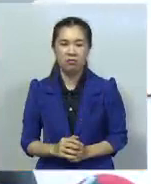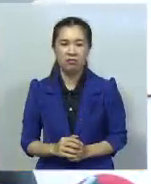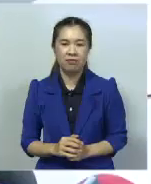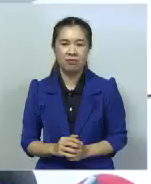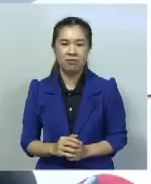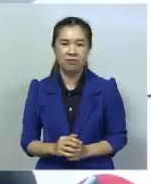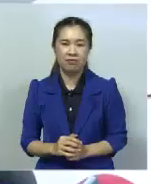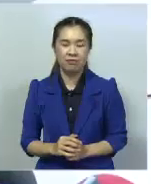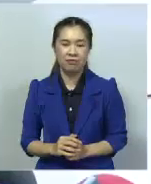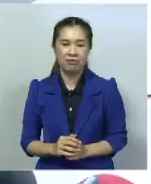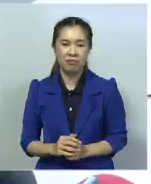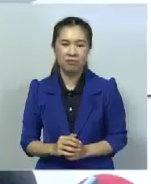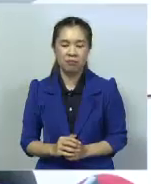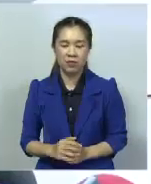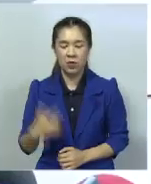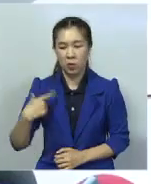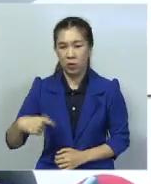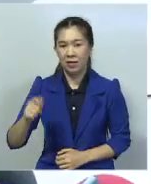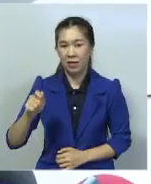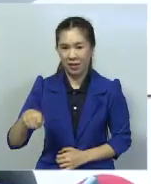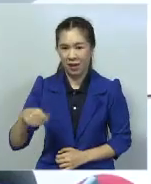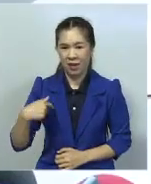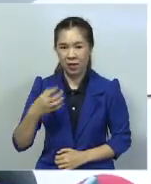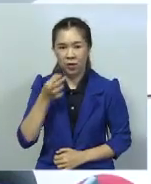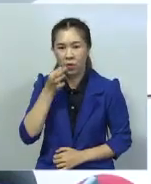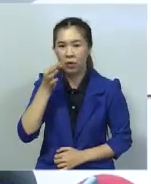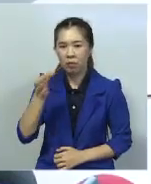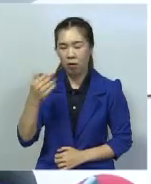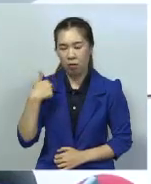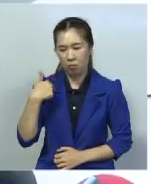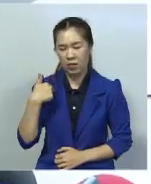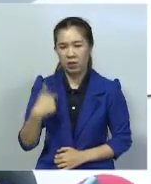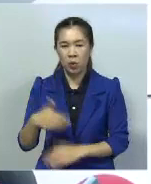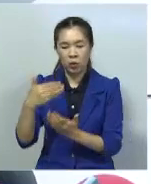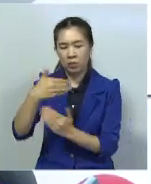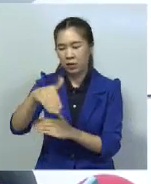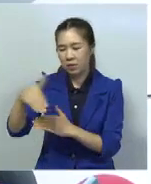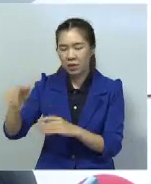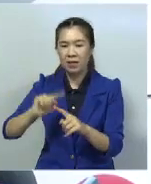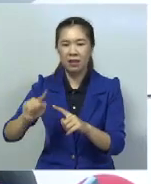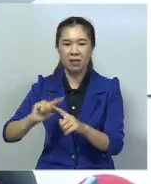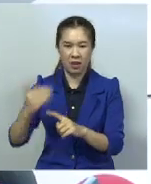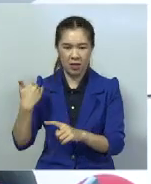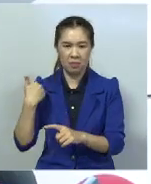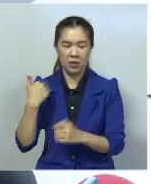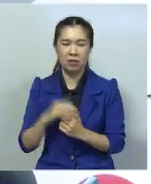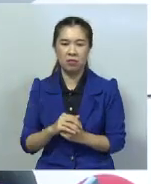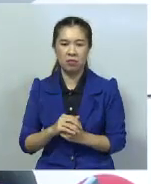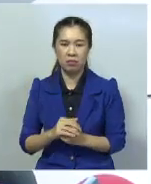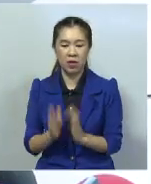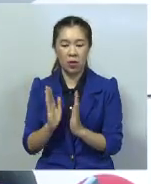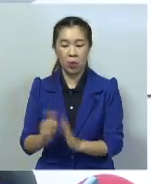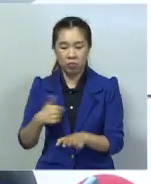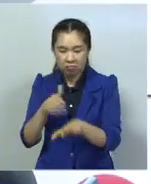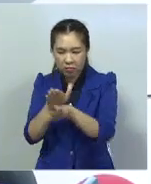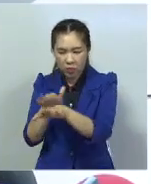ด้านนายรณรงค์แก้วเพชรทนายความบอกว่าได้รับการติดต่อจากผู้เสียหายหลายรายที่อยู่ต่างจังหวัดนะคะยืนยันว่ามีนายหน้าไปโฆษ